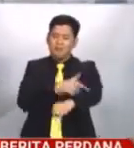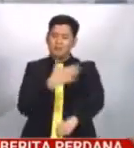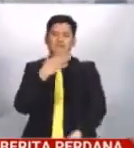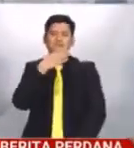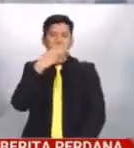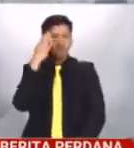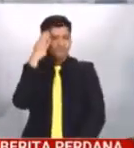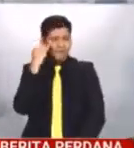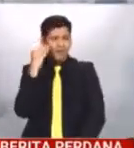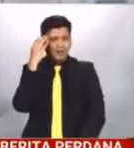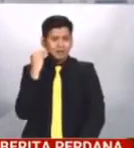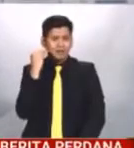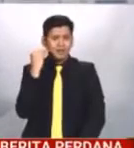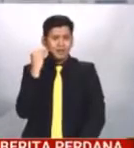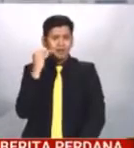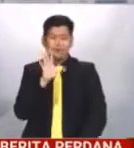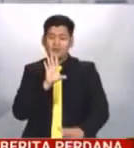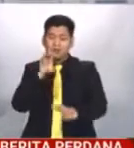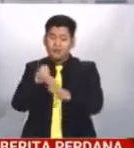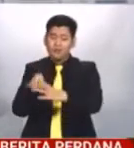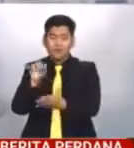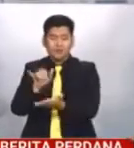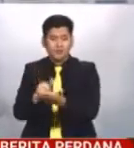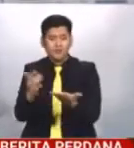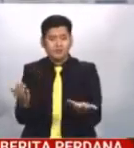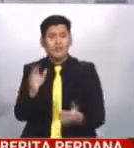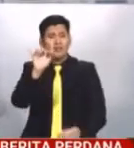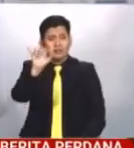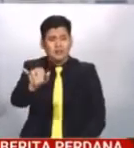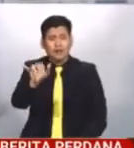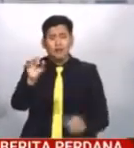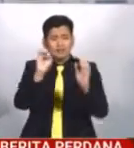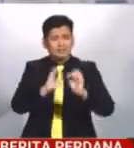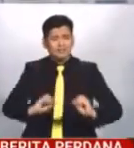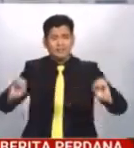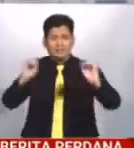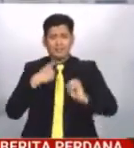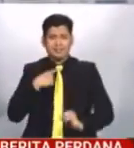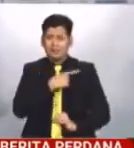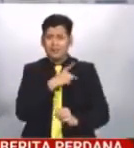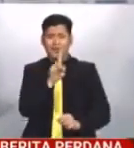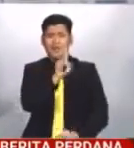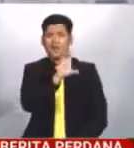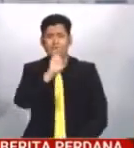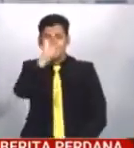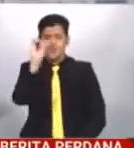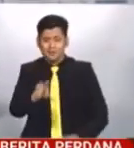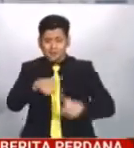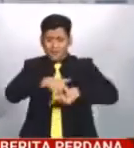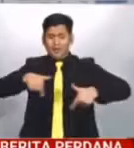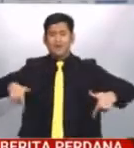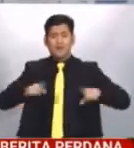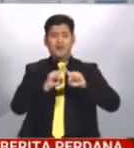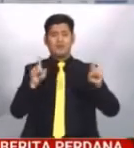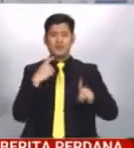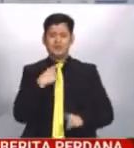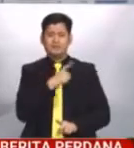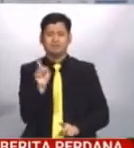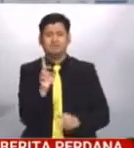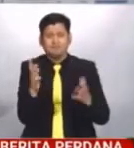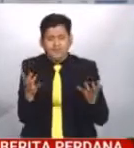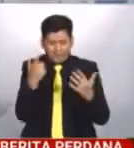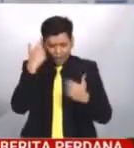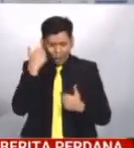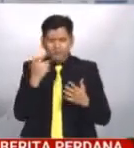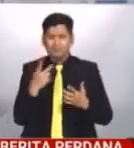kita tu masuk ke sana tu, memang kata orang tu, siapa yang tak ada lah kata kita 100% berani kan. Tapi oleh mana pun